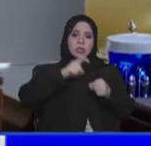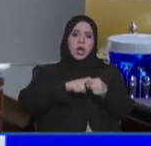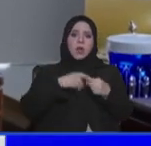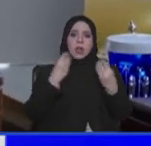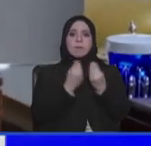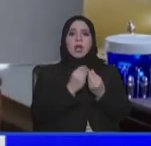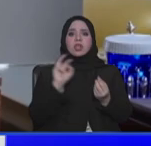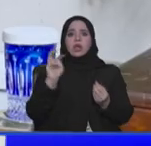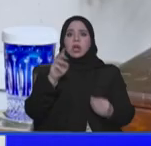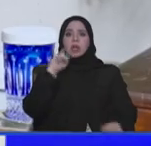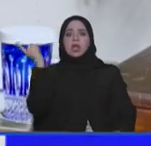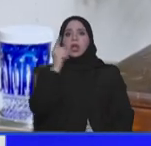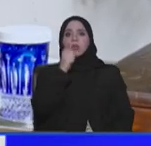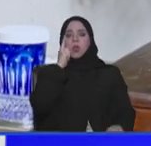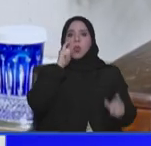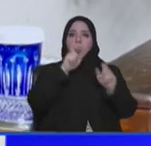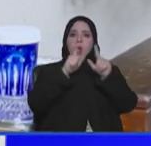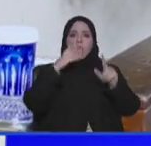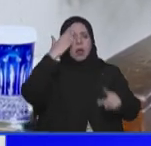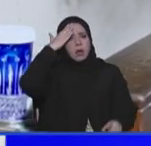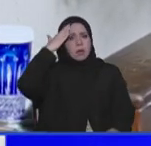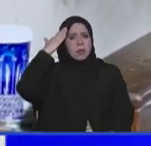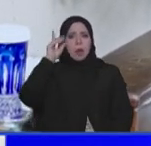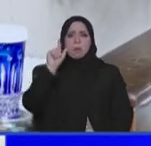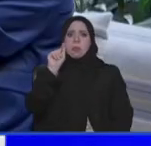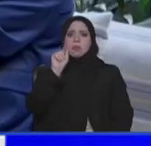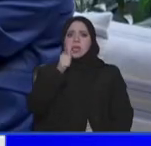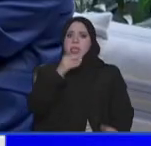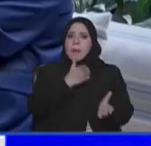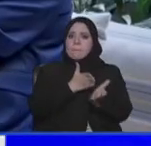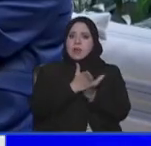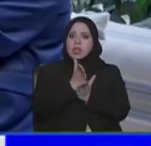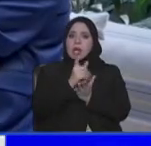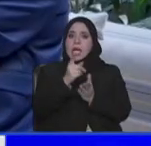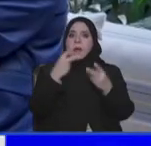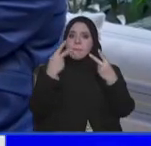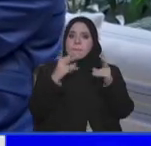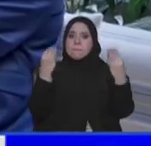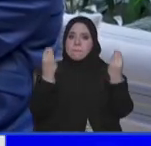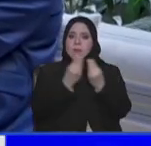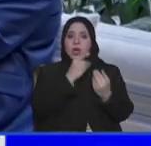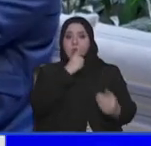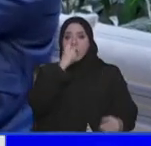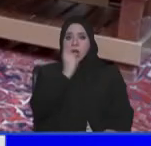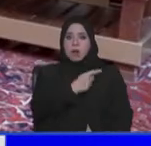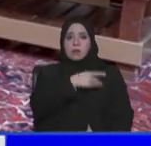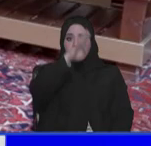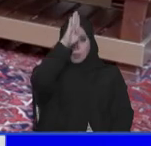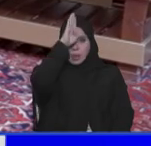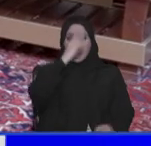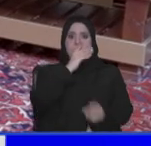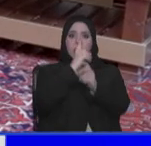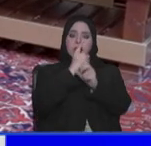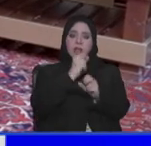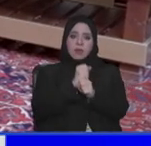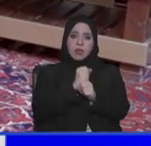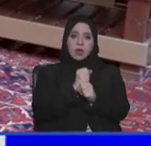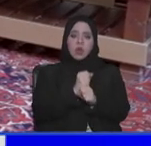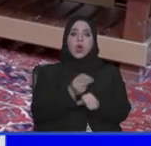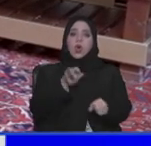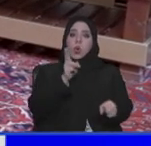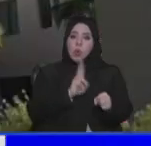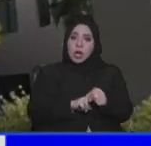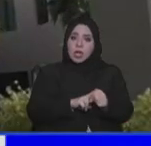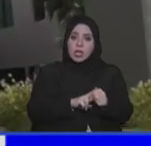مع الشركات العالميه التي تمتلك خبرات متميزه في هذا المجال بما يتوافق مع توجيهات حضره صاحب الجلاله ملك